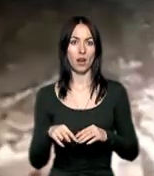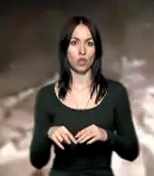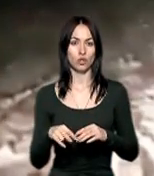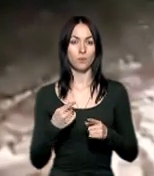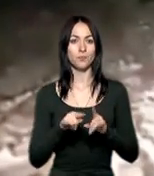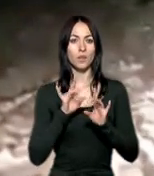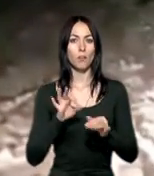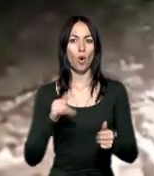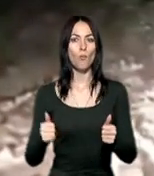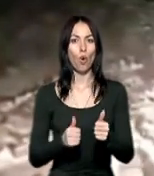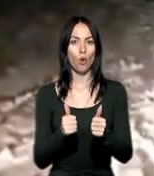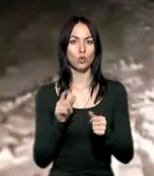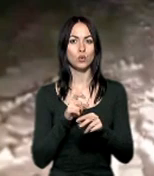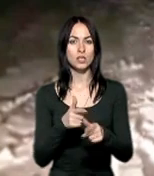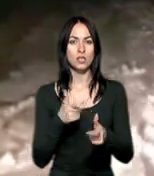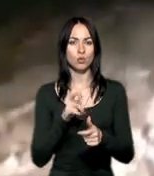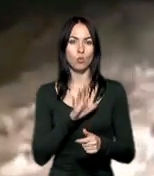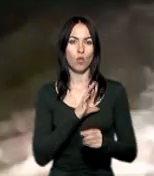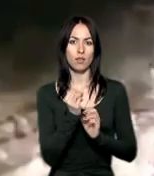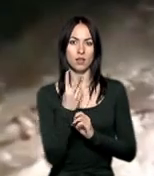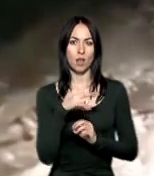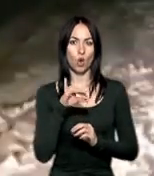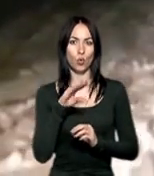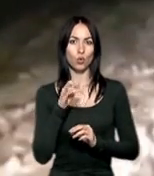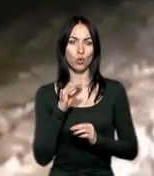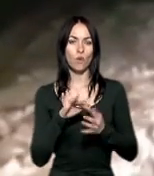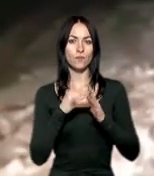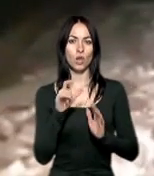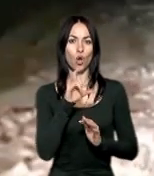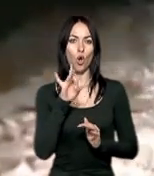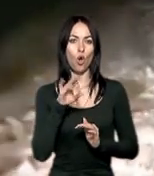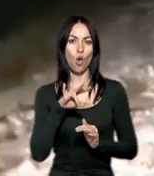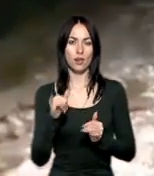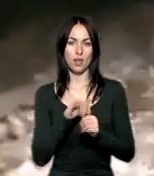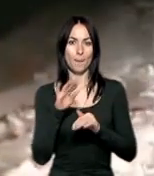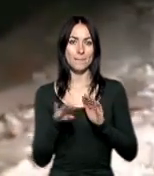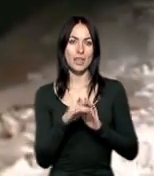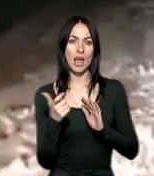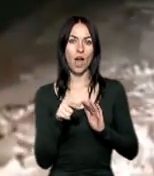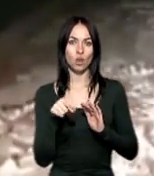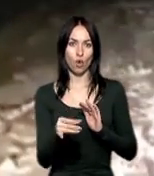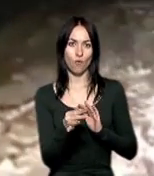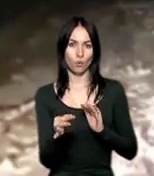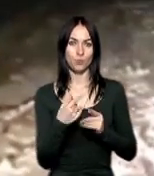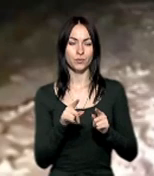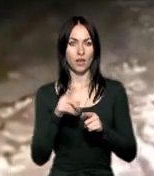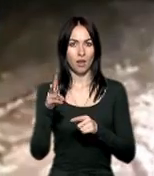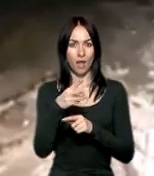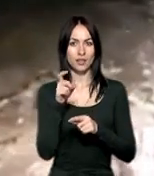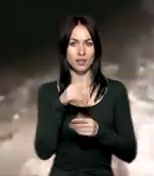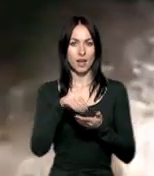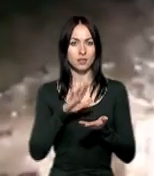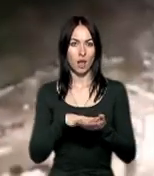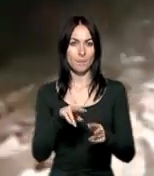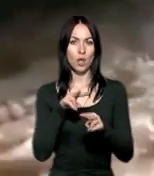про погоню зі стріляниною, яка сталася 13 лютого у селищі Хролі під Харковом. Це кадри з реєстратора патрульної машини. За